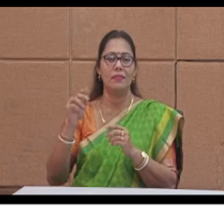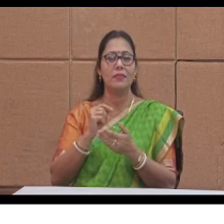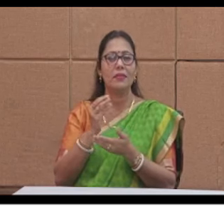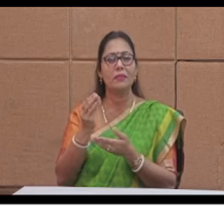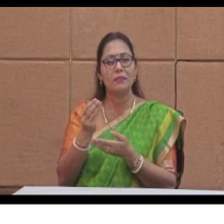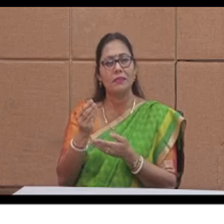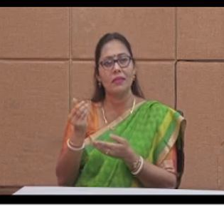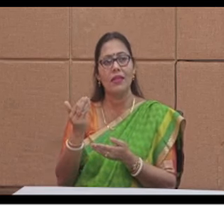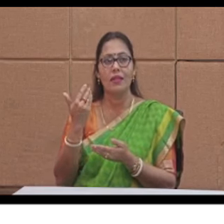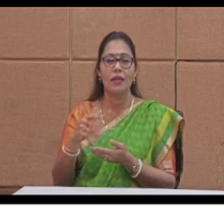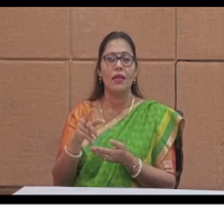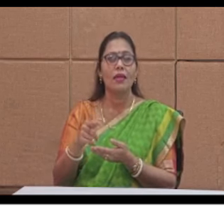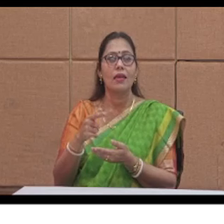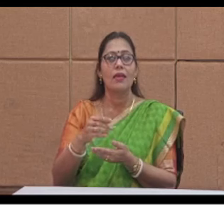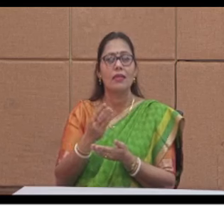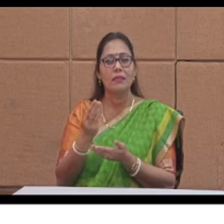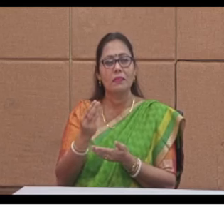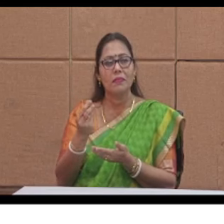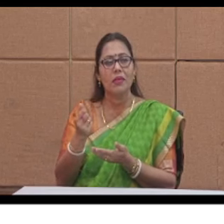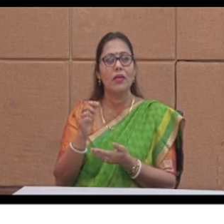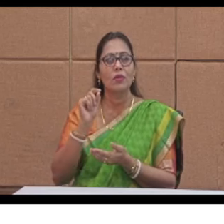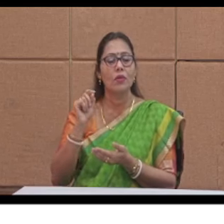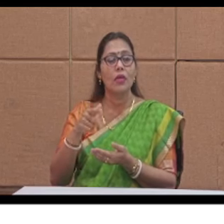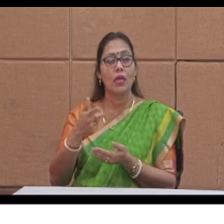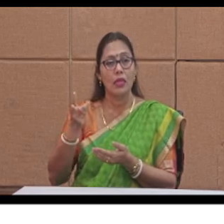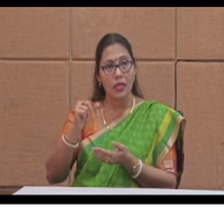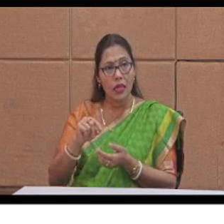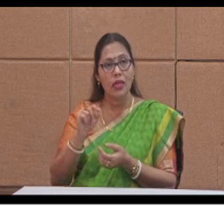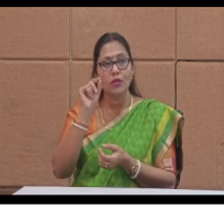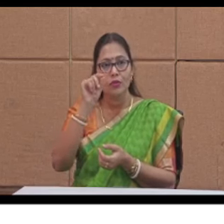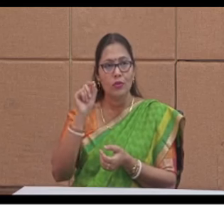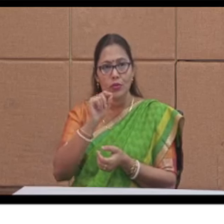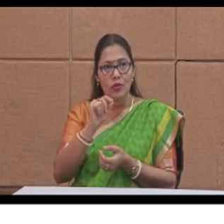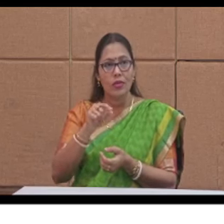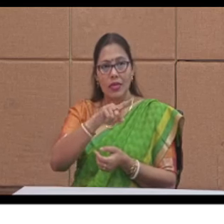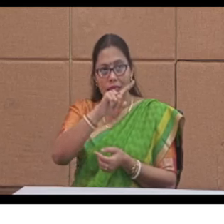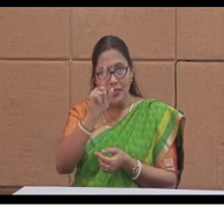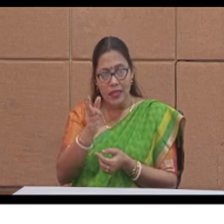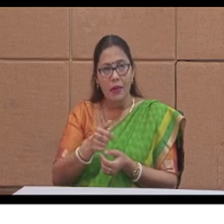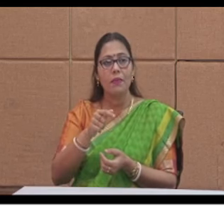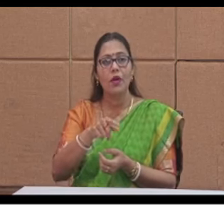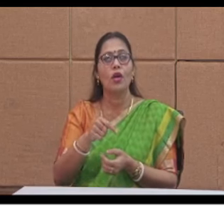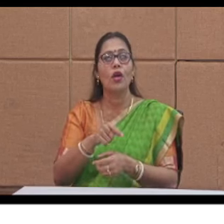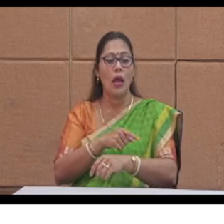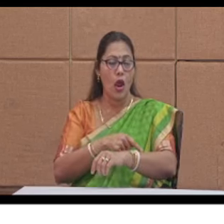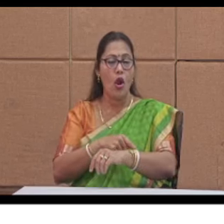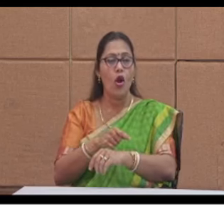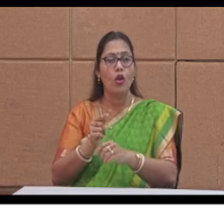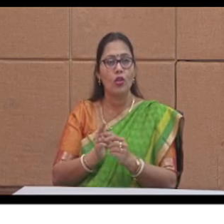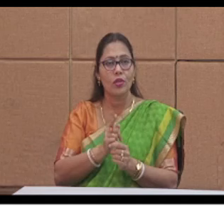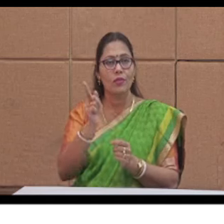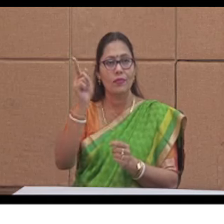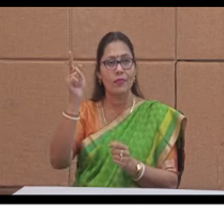মিহি হয়ে যায় কাঁচের গুঁড়োর মতো ওই ছোট ছোট টুকরো গুলোকেই আমরা রক্তে